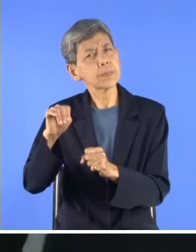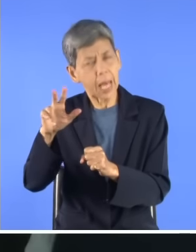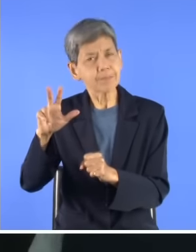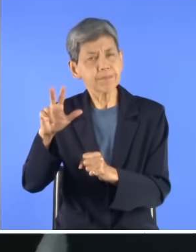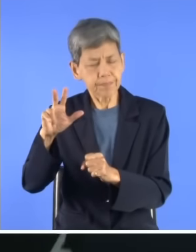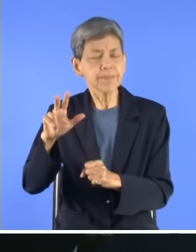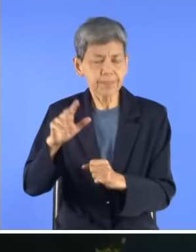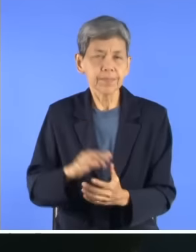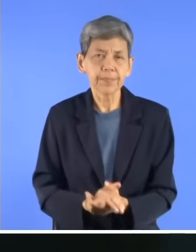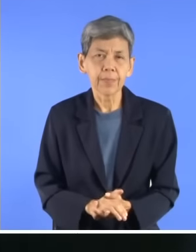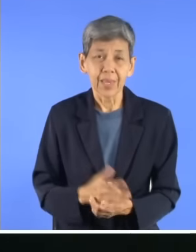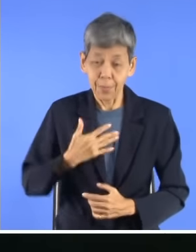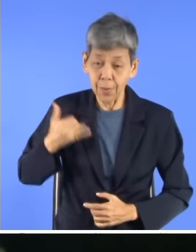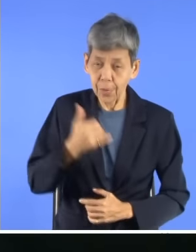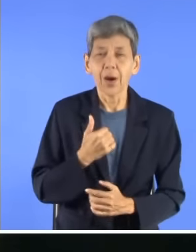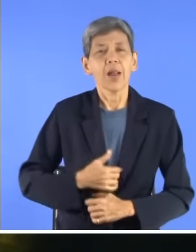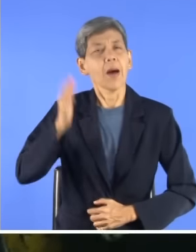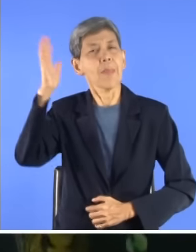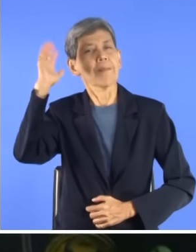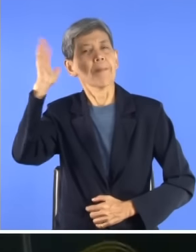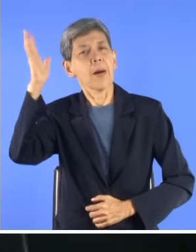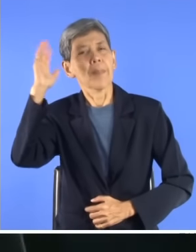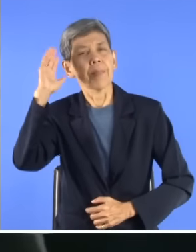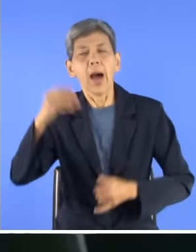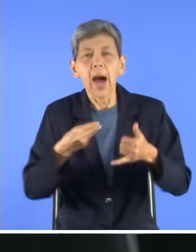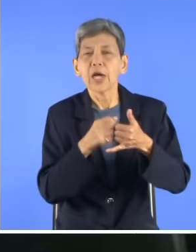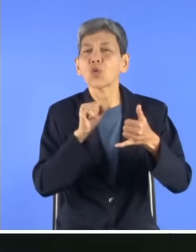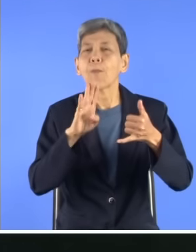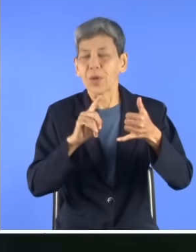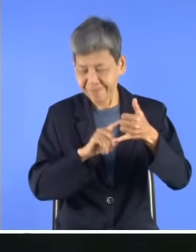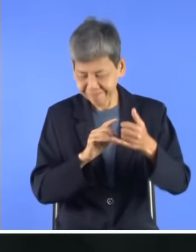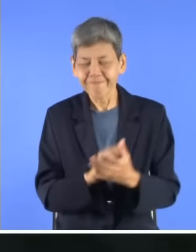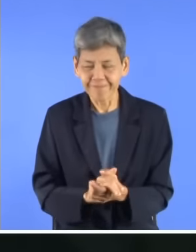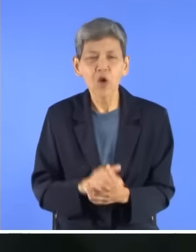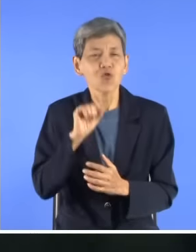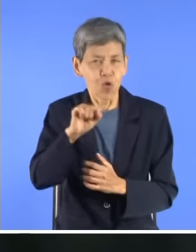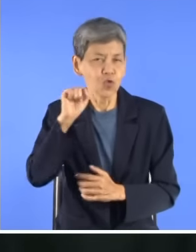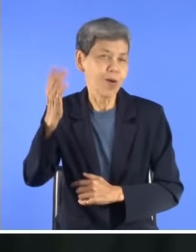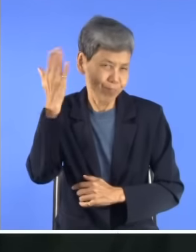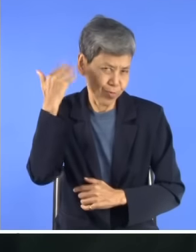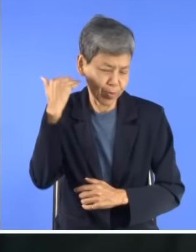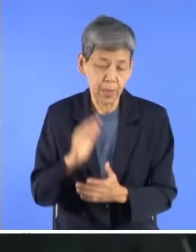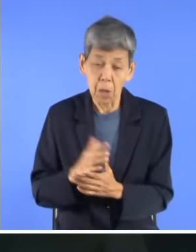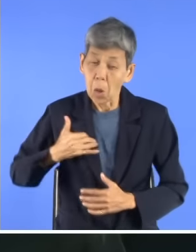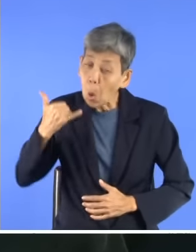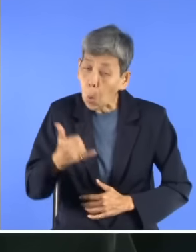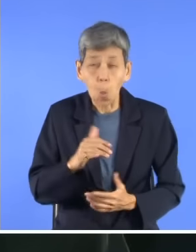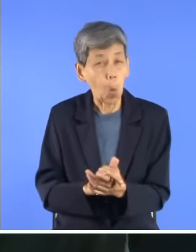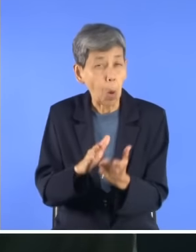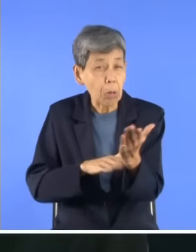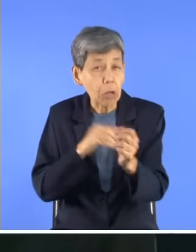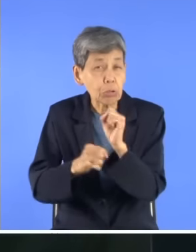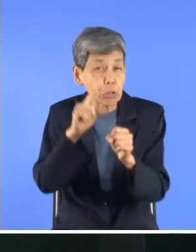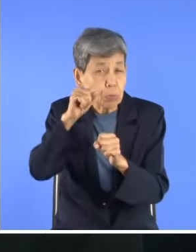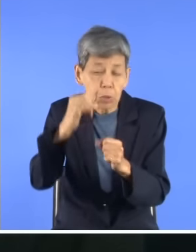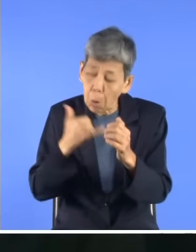2543มาหาเสียงฮือสมบูรณ์ชัยชนะวงศ์นั่นแหละเป็นส.ส.ตอนนั้นมาได้มาเป็น9ปีได้แล้วเนาะ